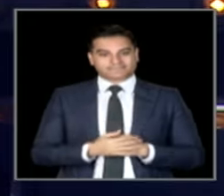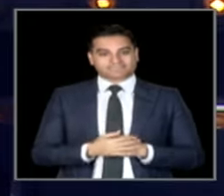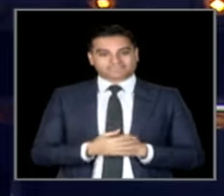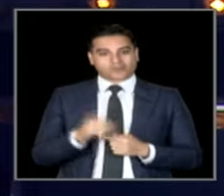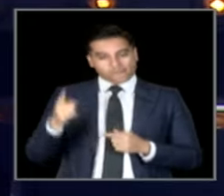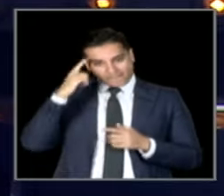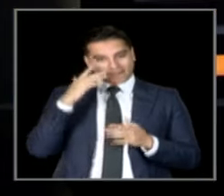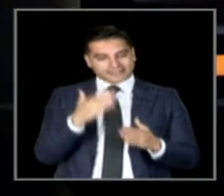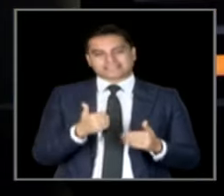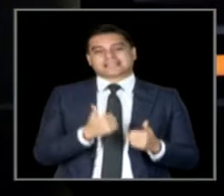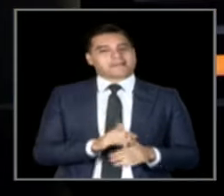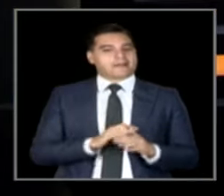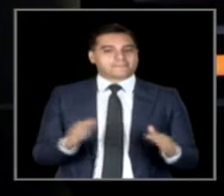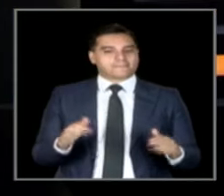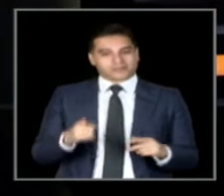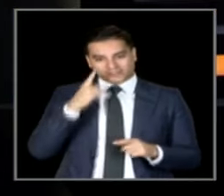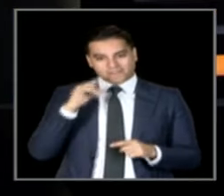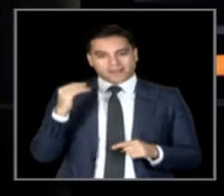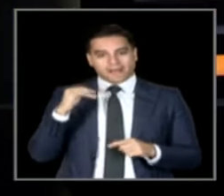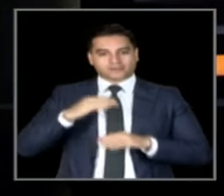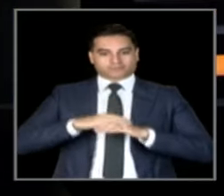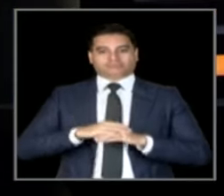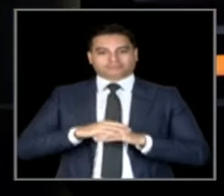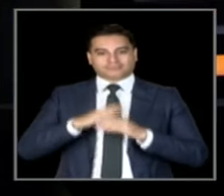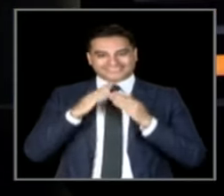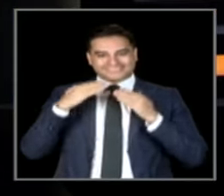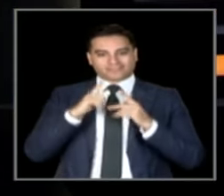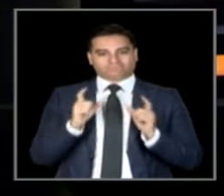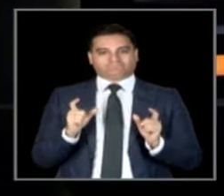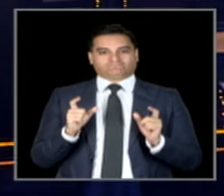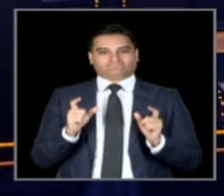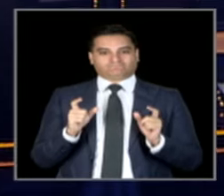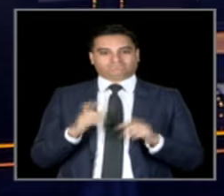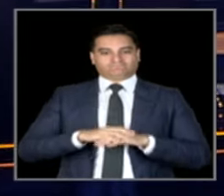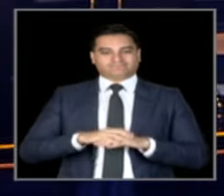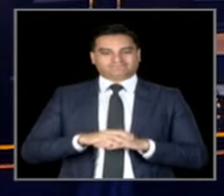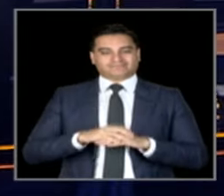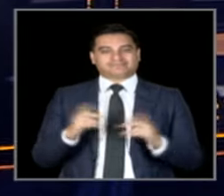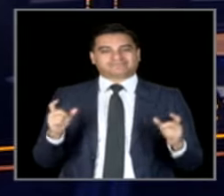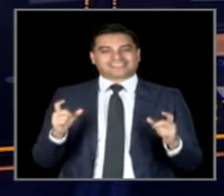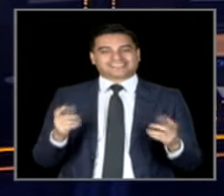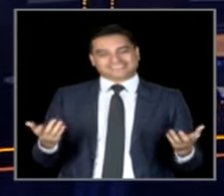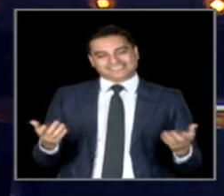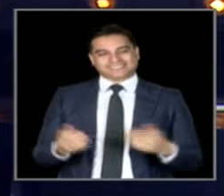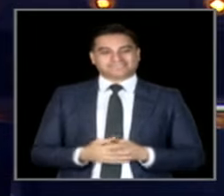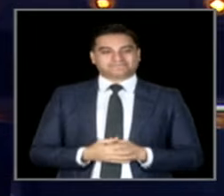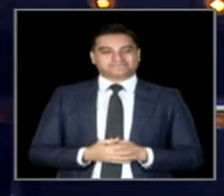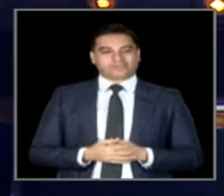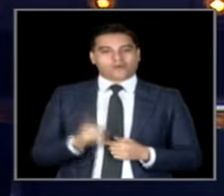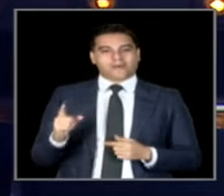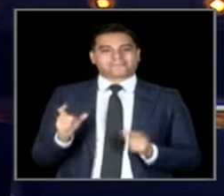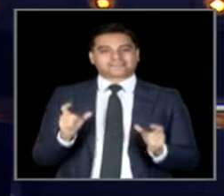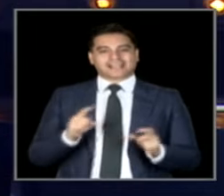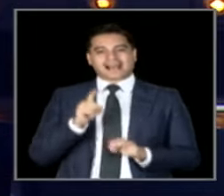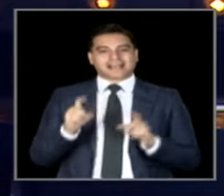هم مركزين. ده بص محمد محمود مش عايز يبتسم، ايده على البصر، ايده على البصر. هو مستني